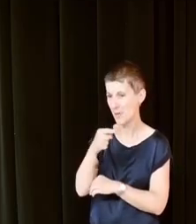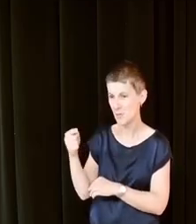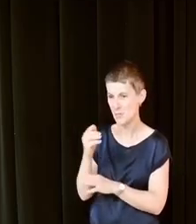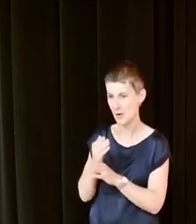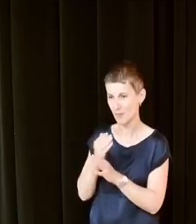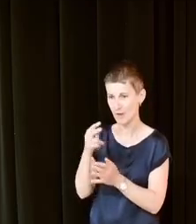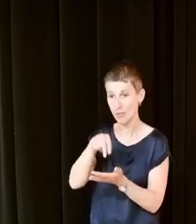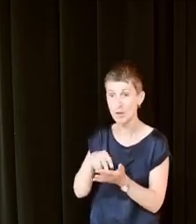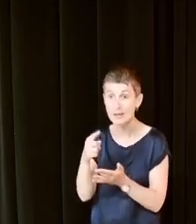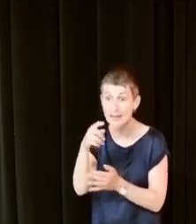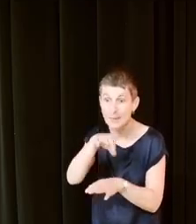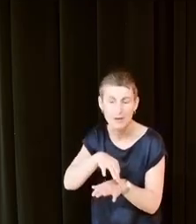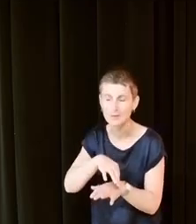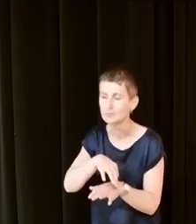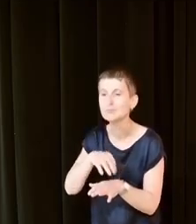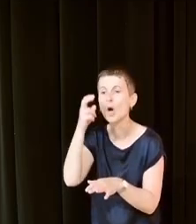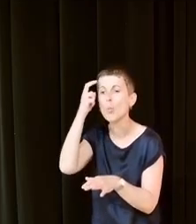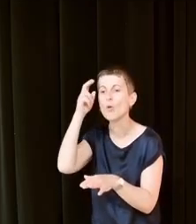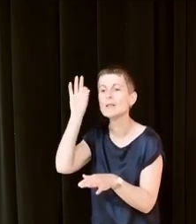sondern Professor für Kunsttherapie.